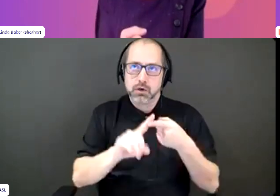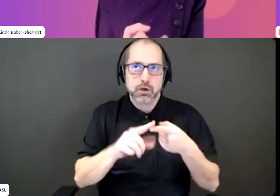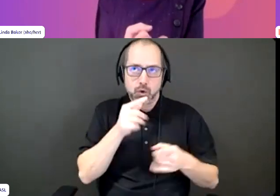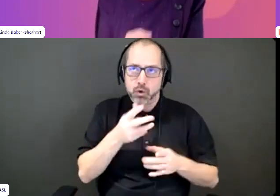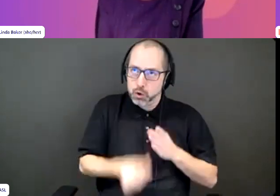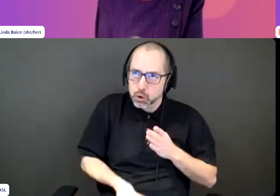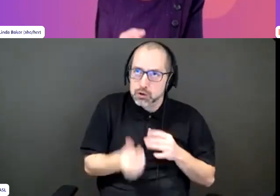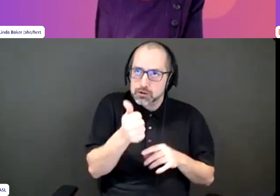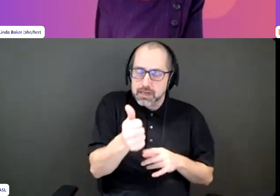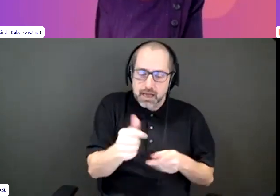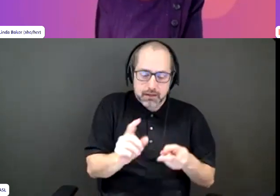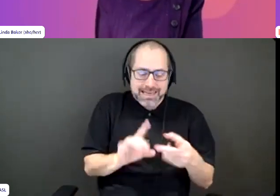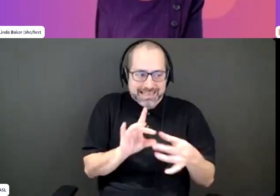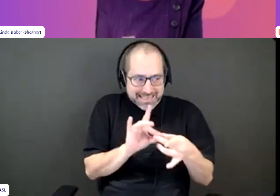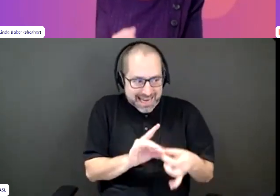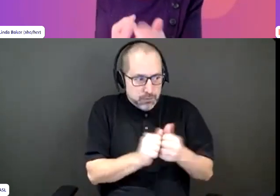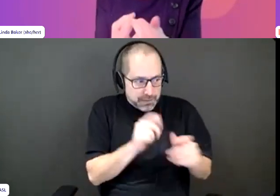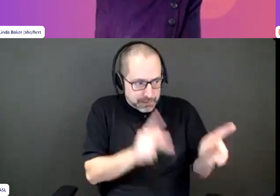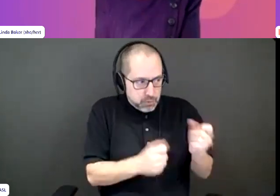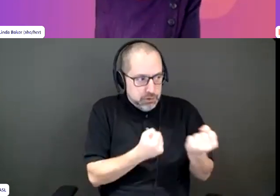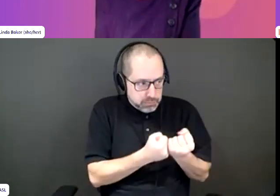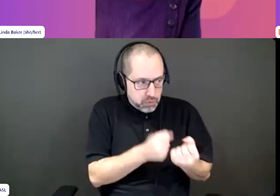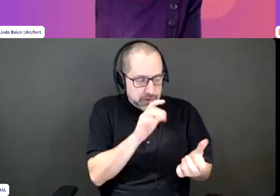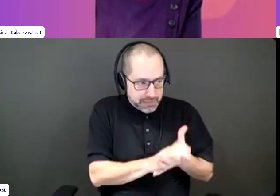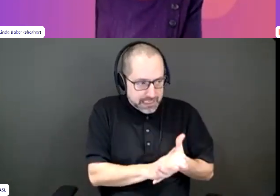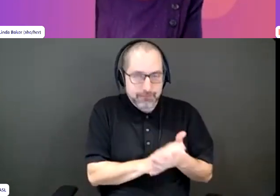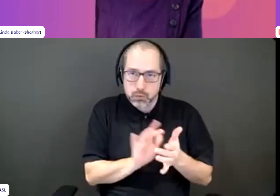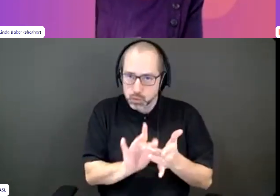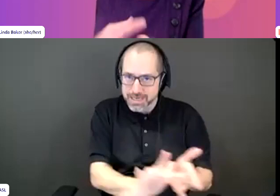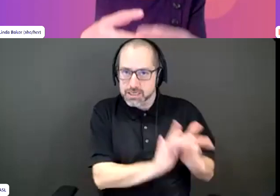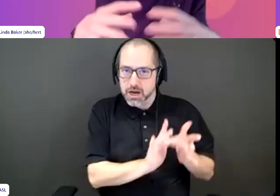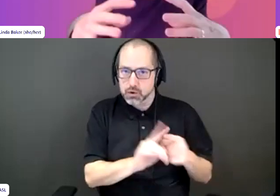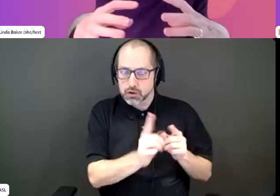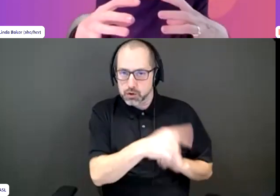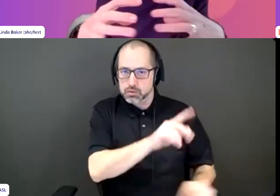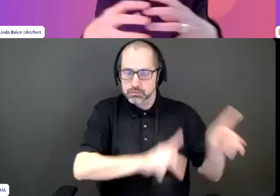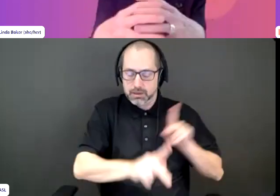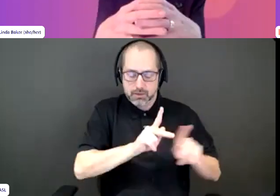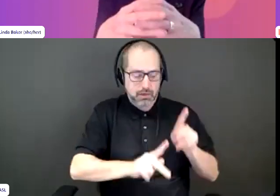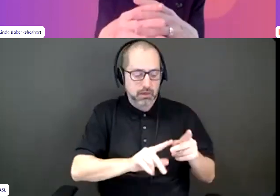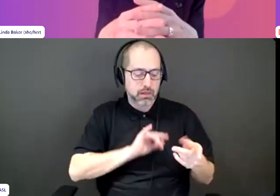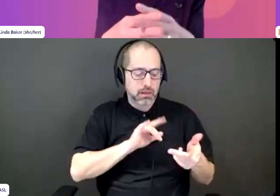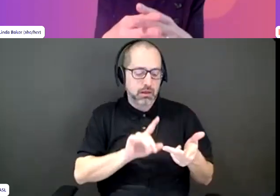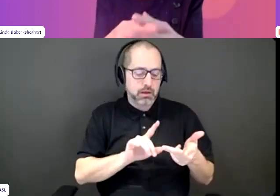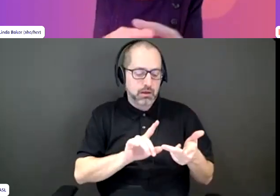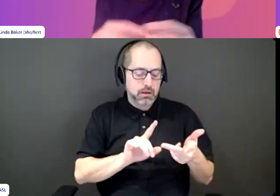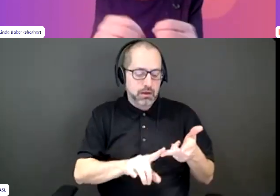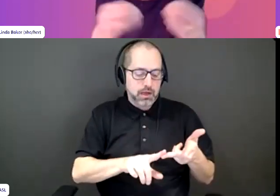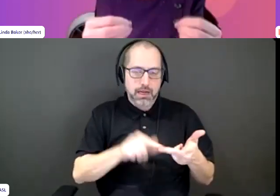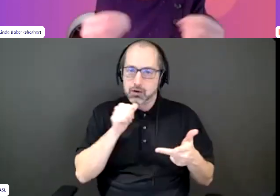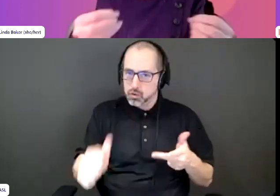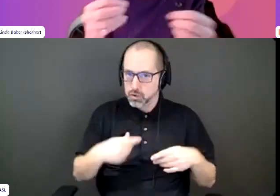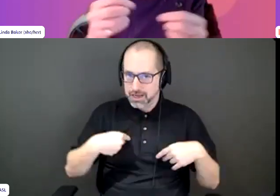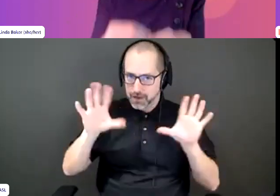ne pas se perdre soi-même connecter avec deux qui vous soutiennent donc croire en vous-même et